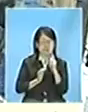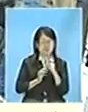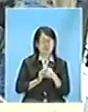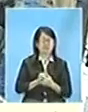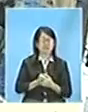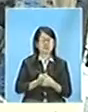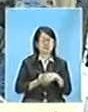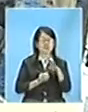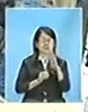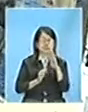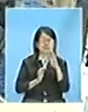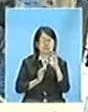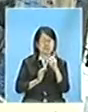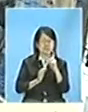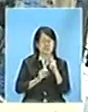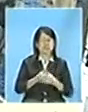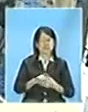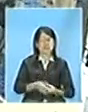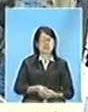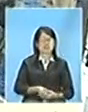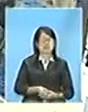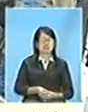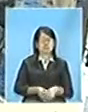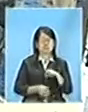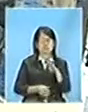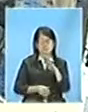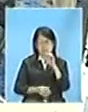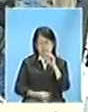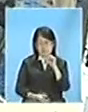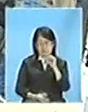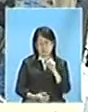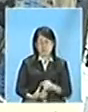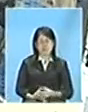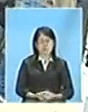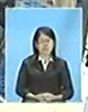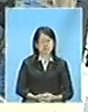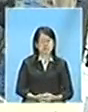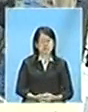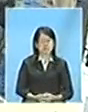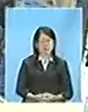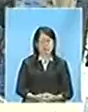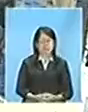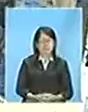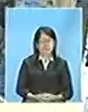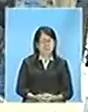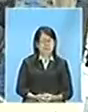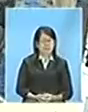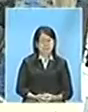ายบุญชัยโชควัฒนานายบุญส่งโควาวิสารัตน์